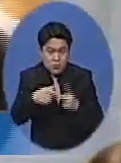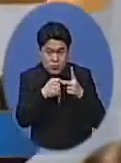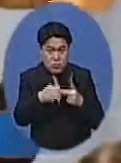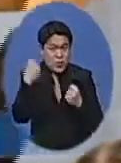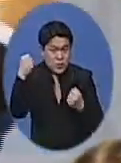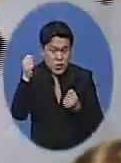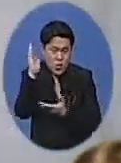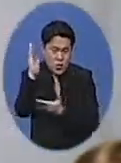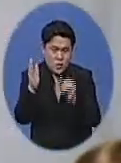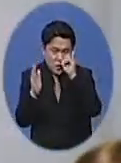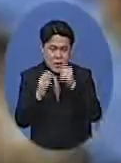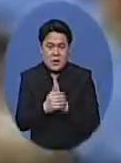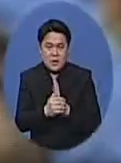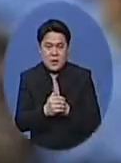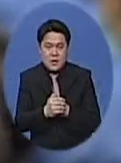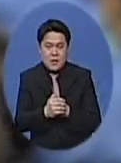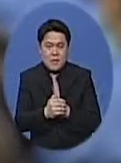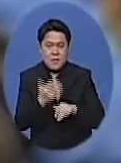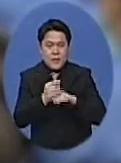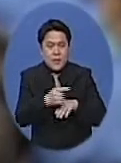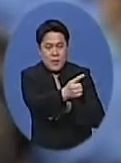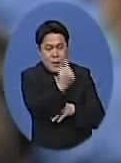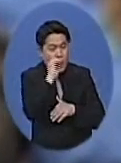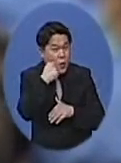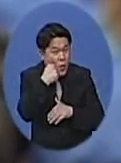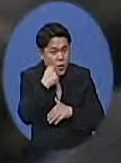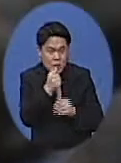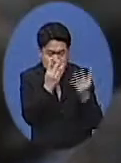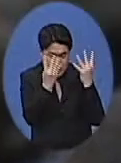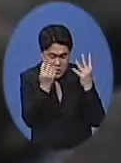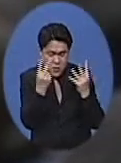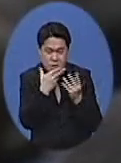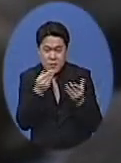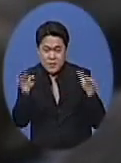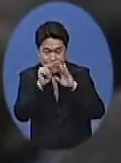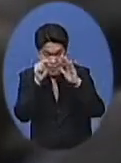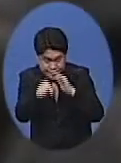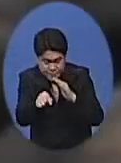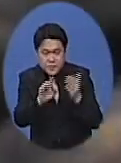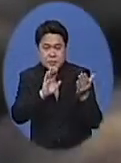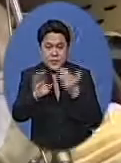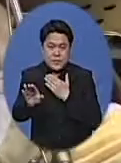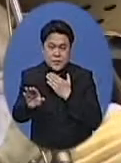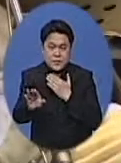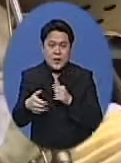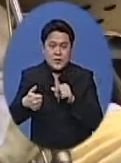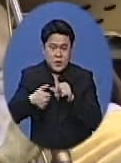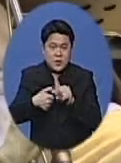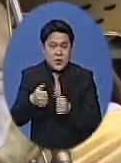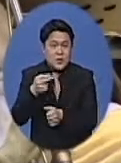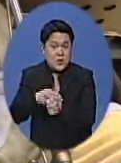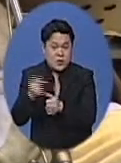콘서트입니다. 외부 교육을 받기 어려운 소년원이나 복지관 등에 찾아가 각 분야의 멘토 강연을 통해